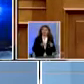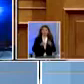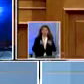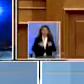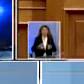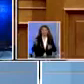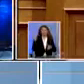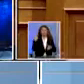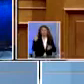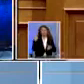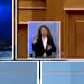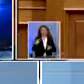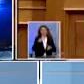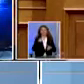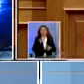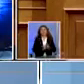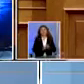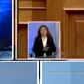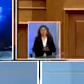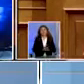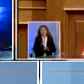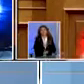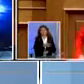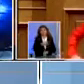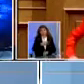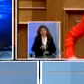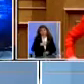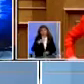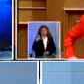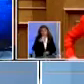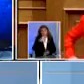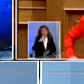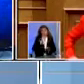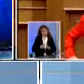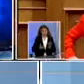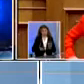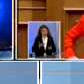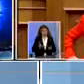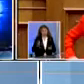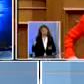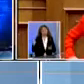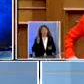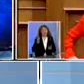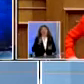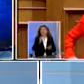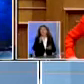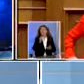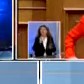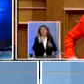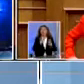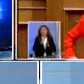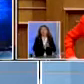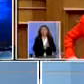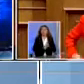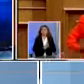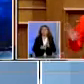του. Όχι, όχι. Ελέγχει ένα πολύ μεγάλο μέρος της βουλευτικής ομάδας. Δηλαδή, πιστεύετε, ας πούμε, ότι η κυρία Γεννηματά είναι όμηρος καθαρά του κ. Βενιζέλου,